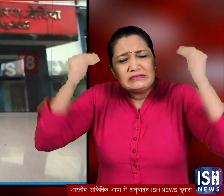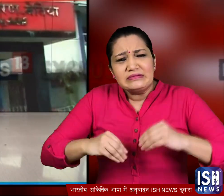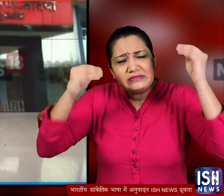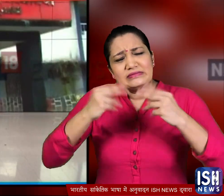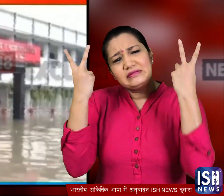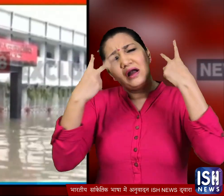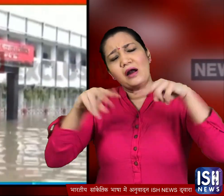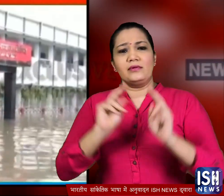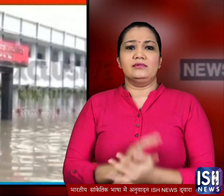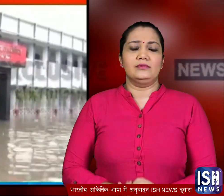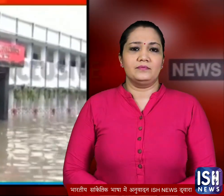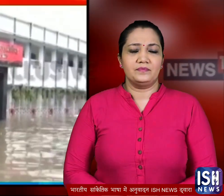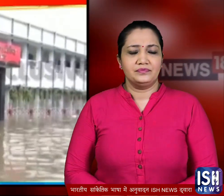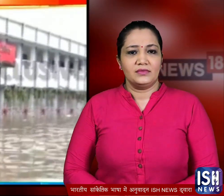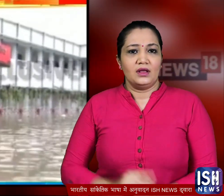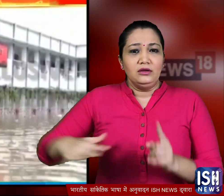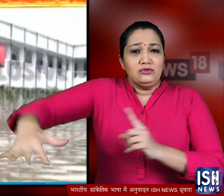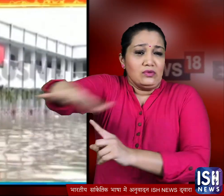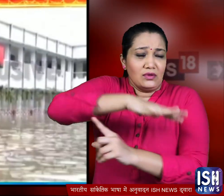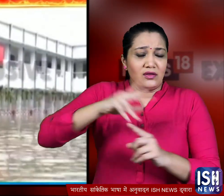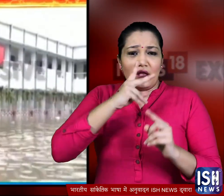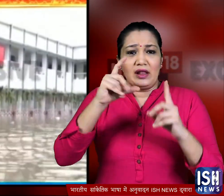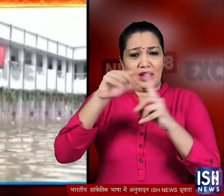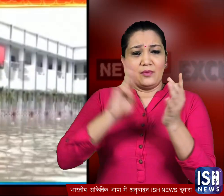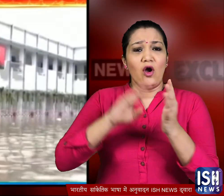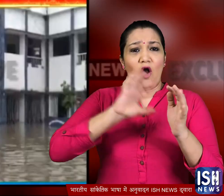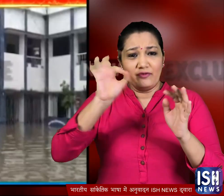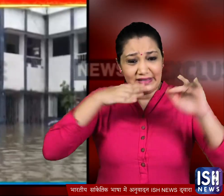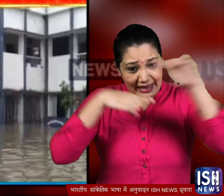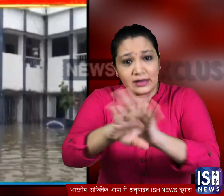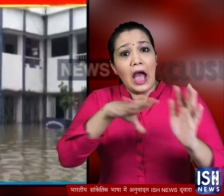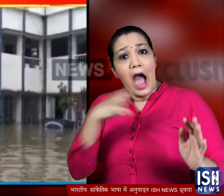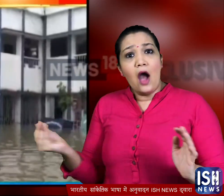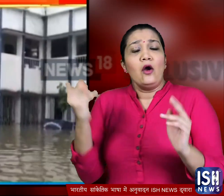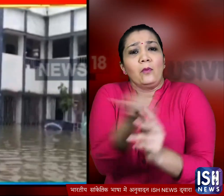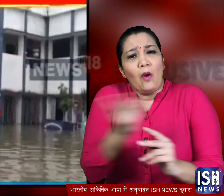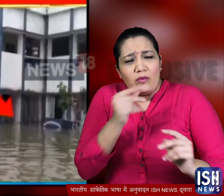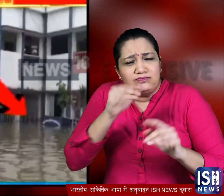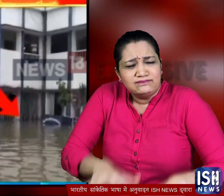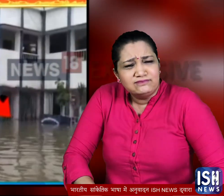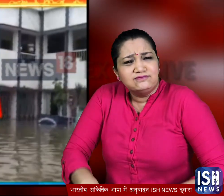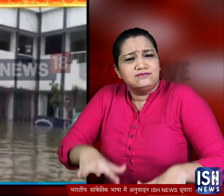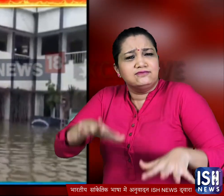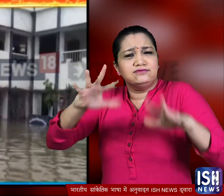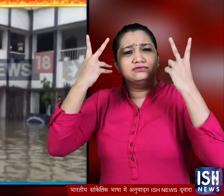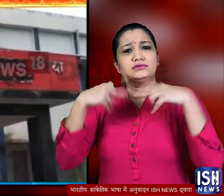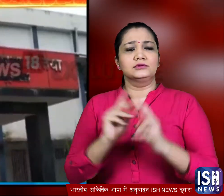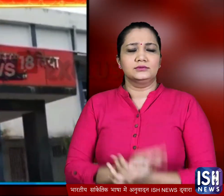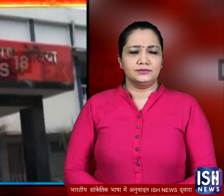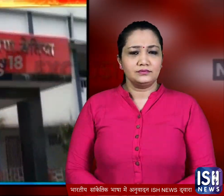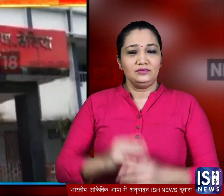हुई, जिसके बाद हालात ऐसे बन गए कि डीएम के दफ्तर के अंदर और बाहर हर जगह पानी ही पानी दिखाई